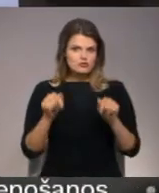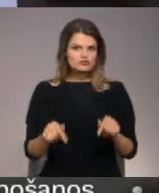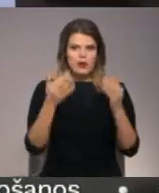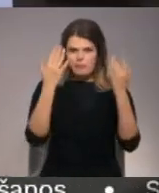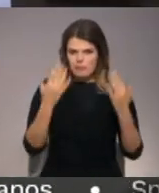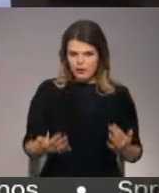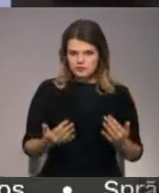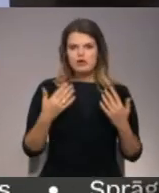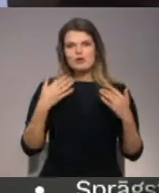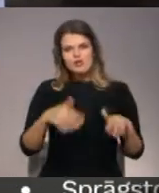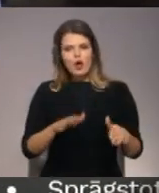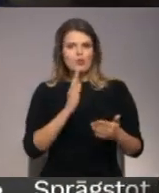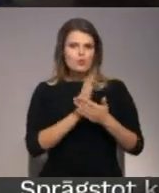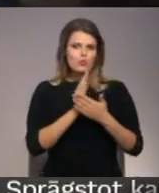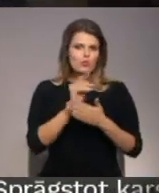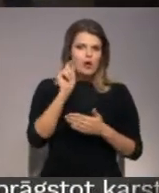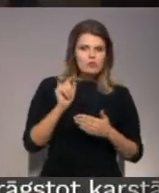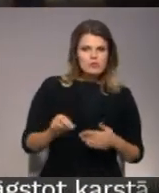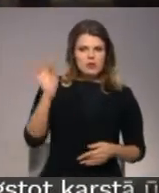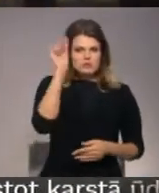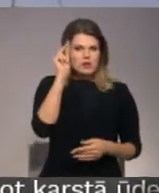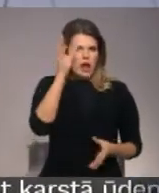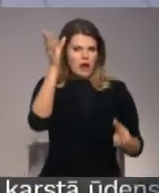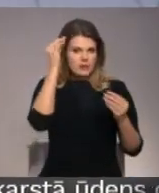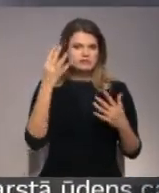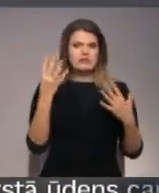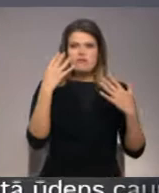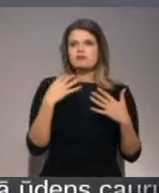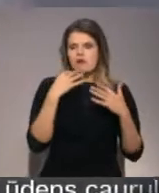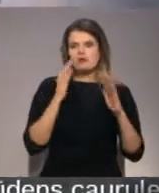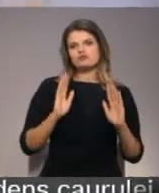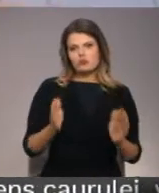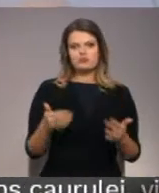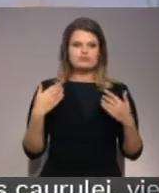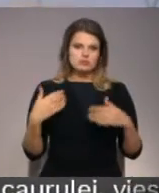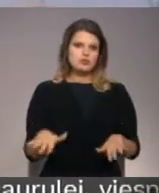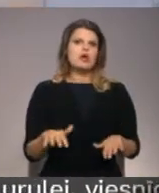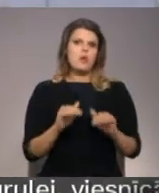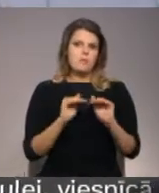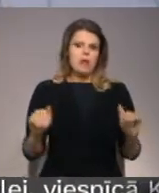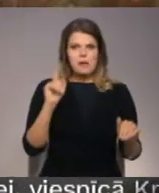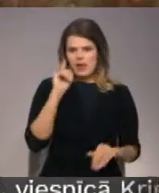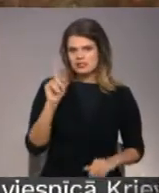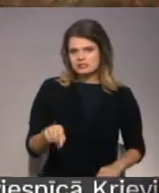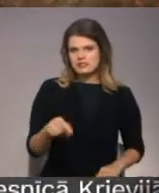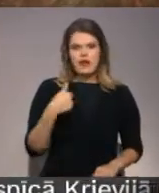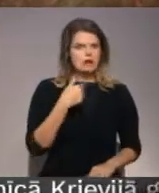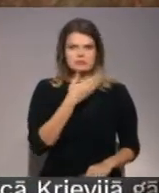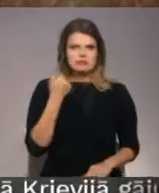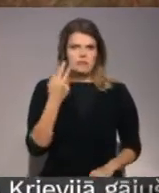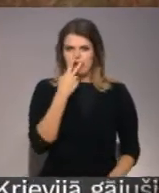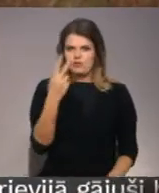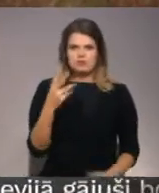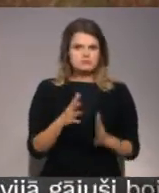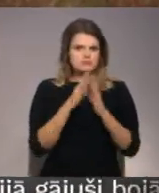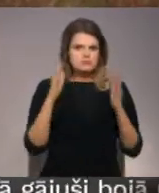jau notikumus iemācās. Tā kā viņiem 9. Klasē būs jau šī lieta zināma. Es nebiju redzējusi